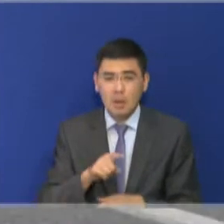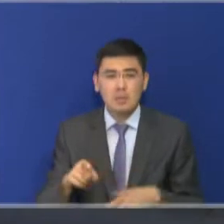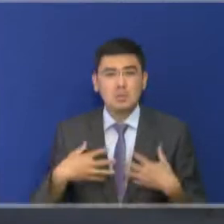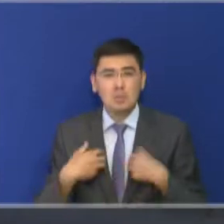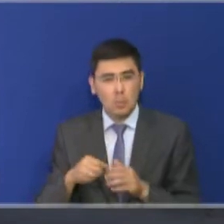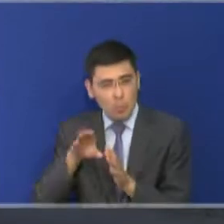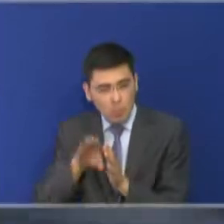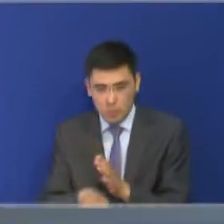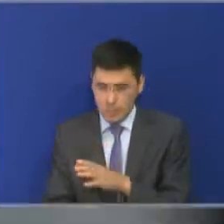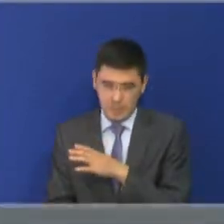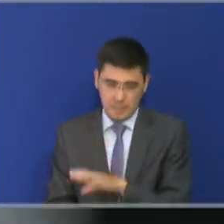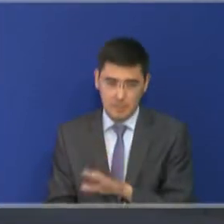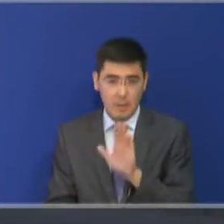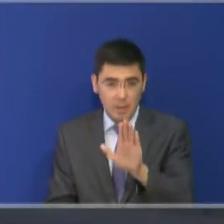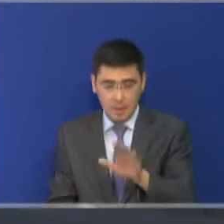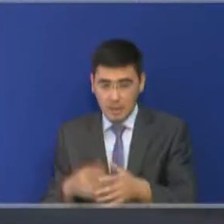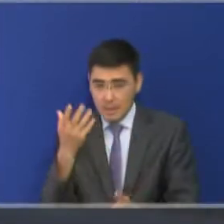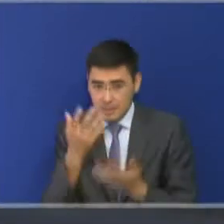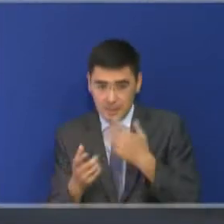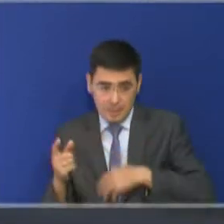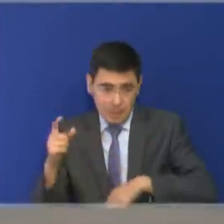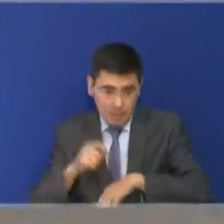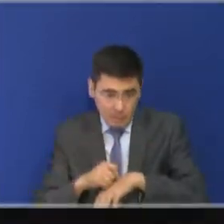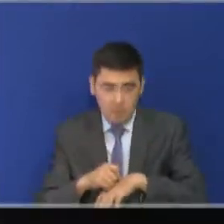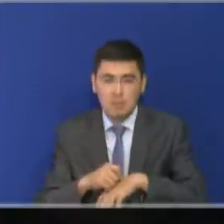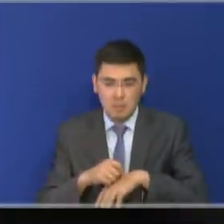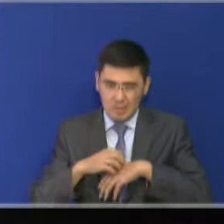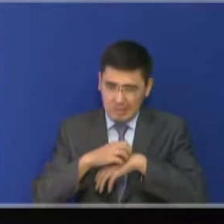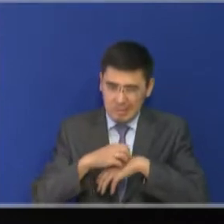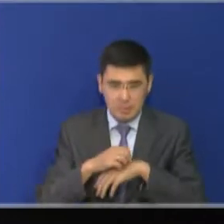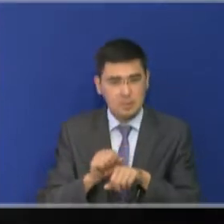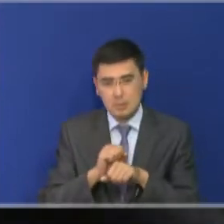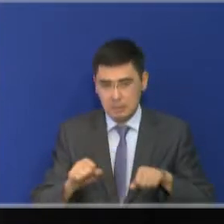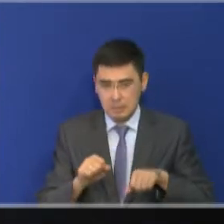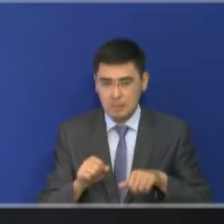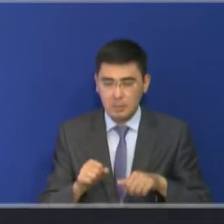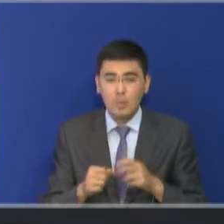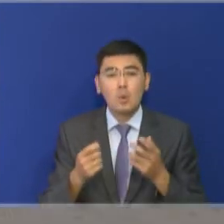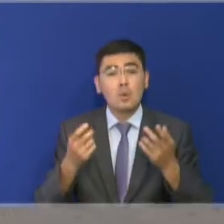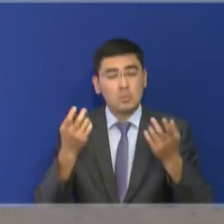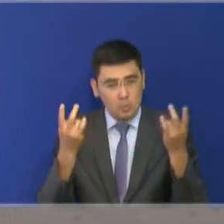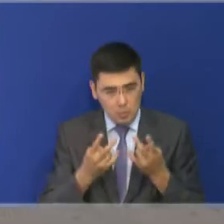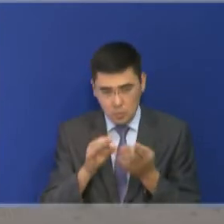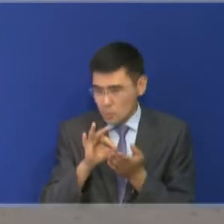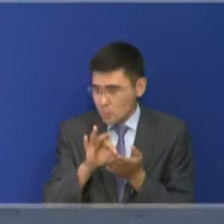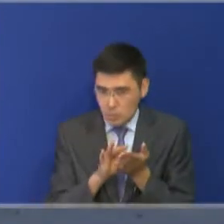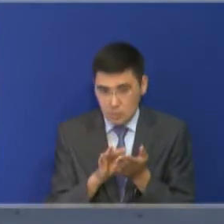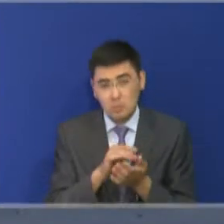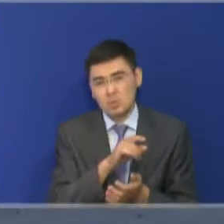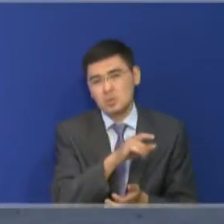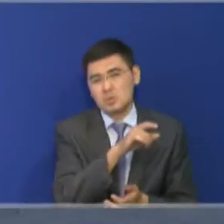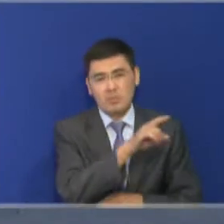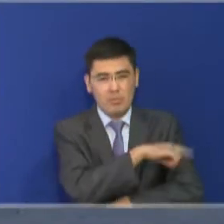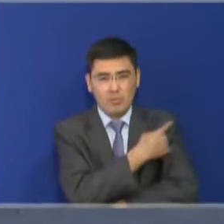кене шаққан жерді қасуға болмайды. Алып тастау үшін хирургке бару қажет. Егер мұндай мүмкіндік болмаса, кене шаққан жердің